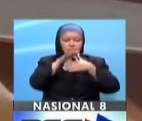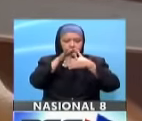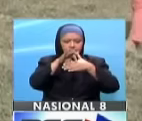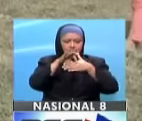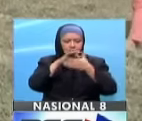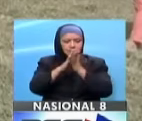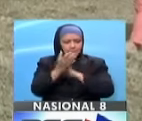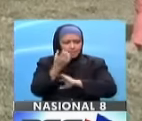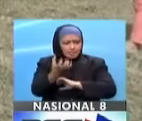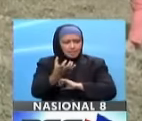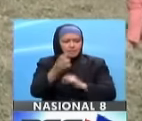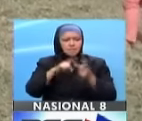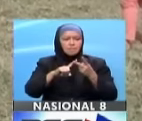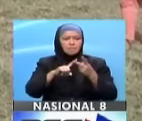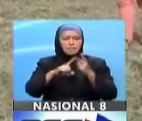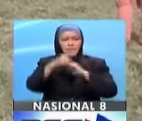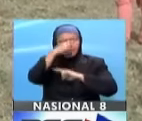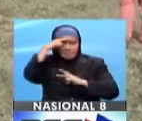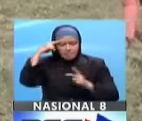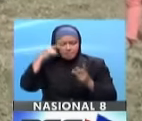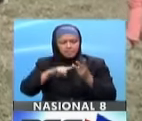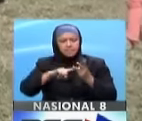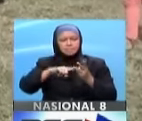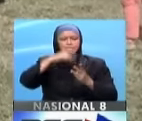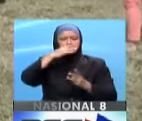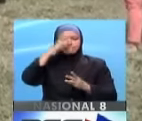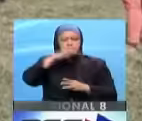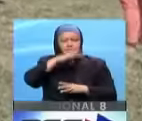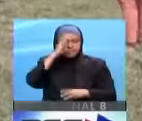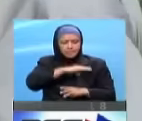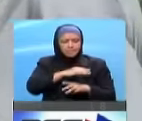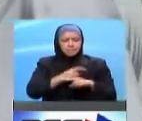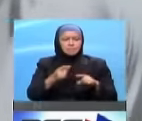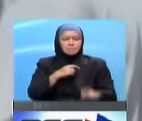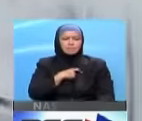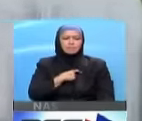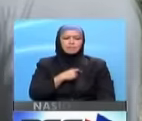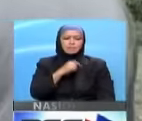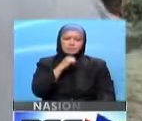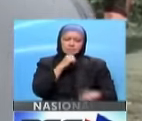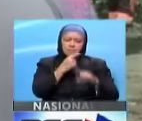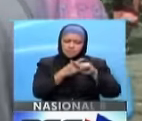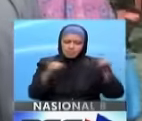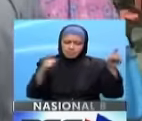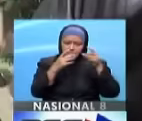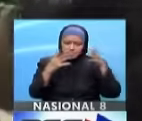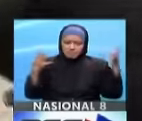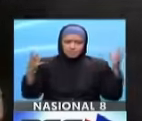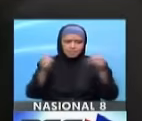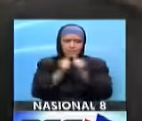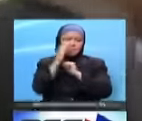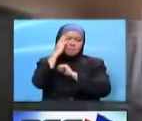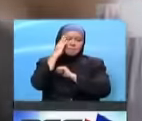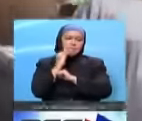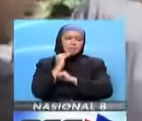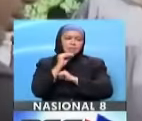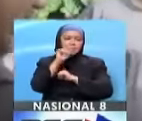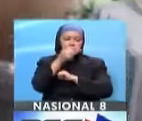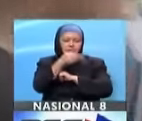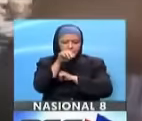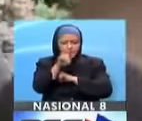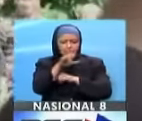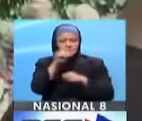berbau. Tidak jauh bezanya dengan pengalaman Ahmad Mahmud 63 tahun dan Sidik Awang 68